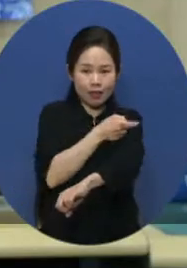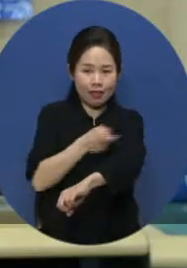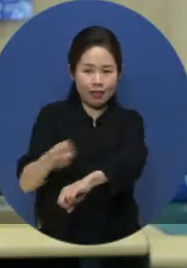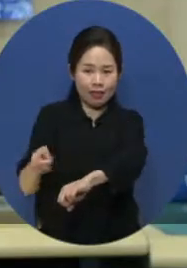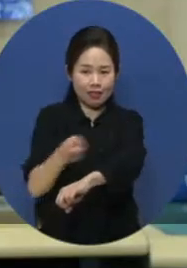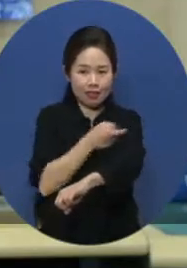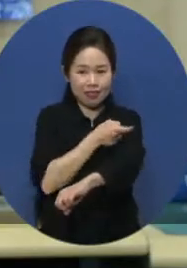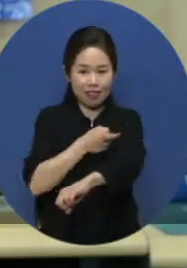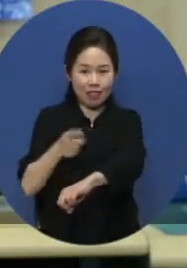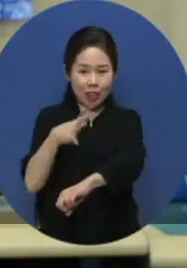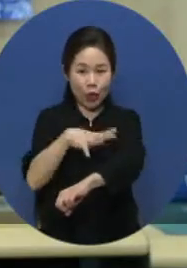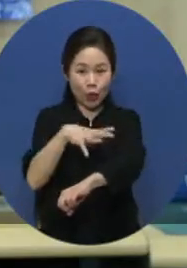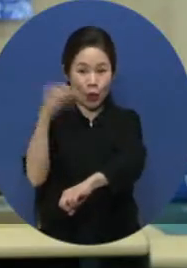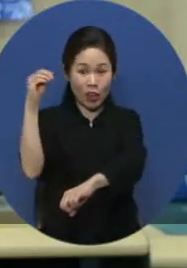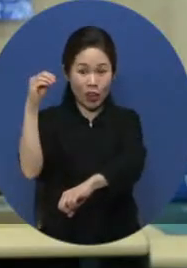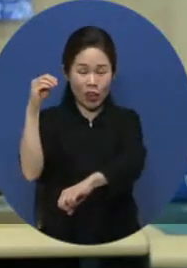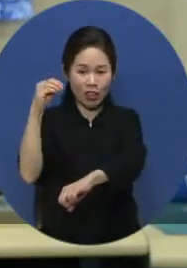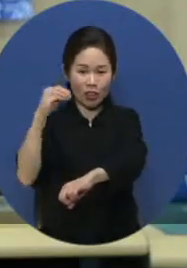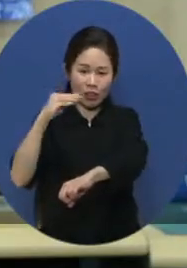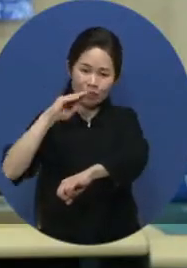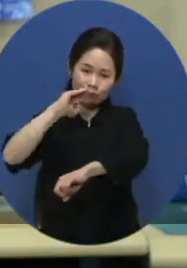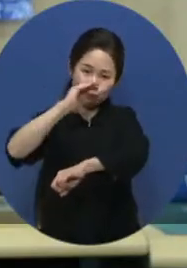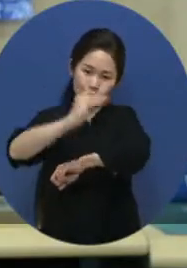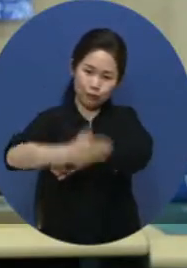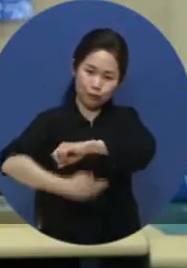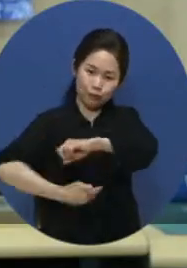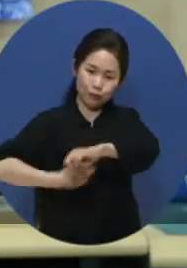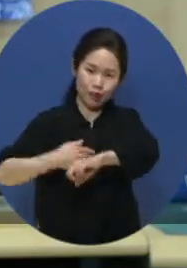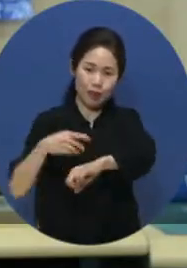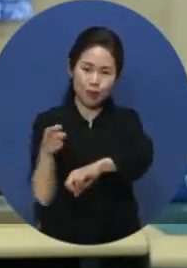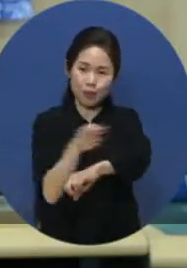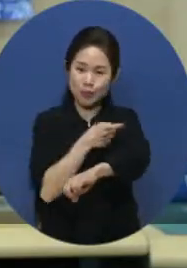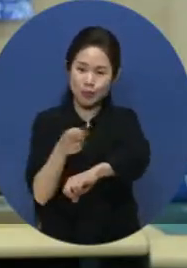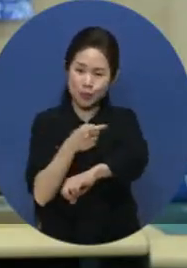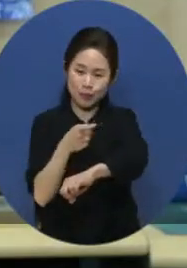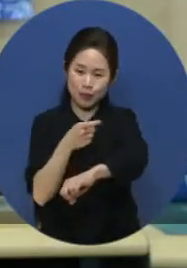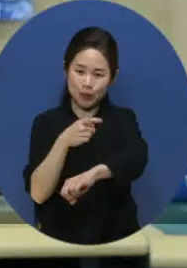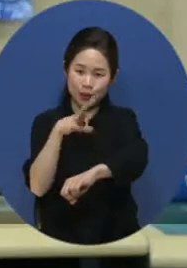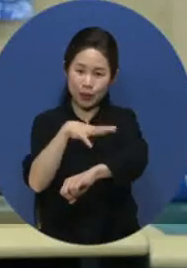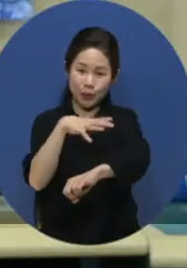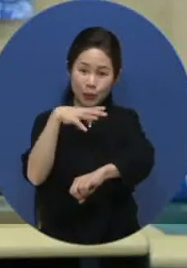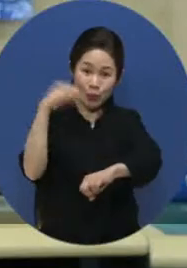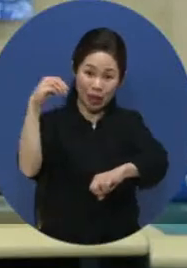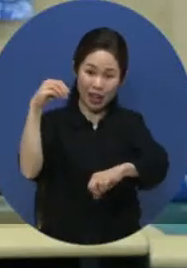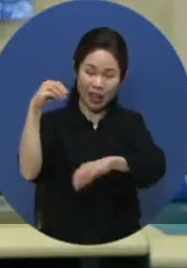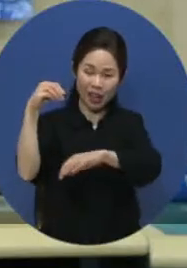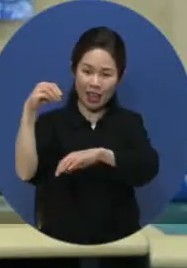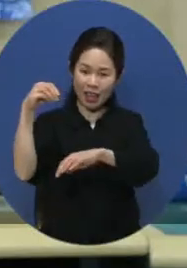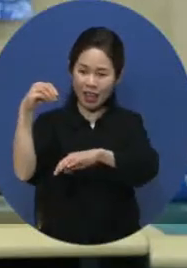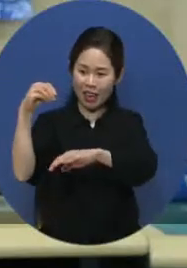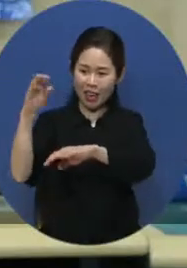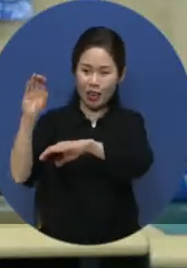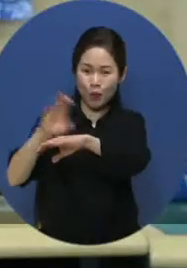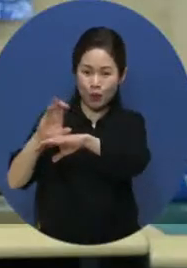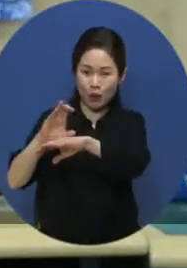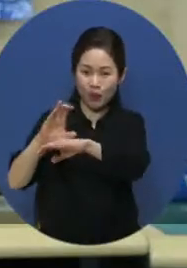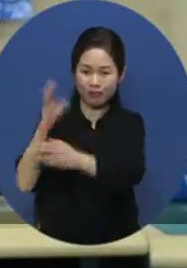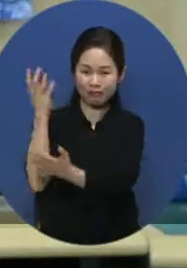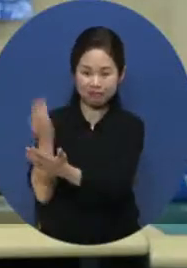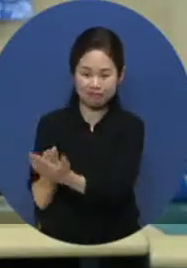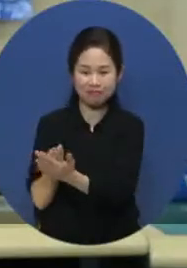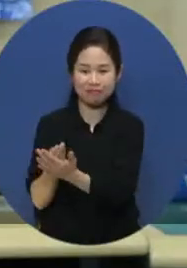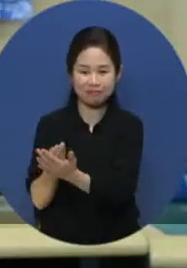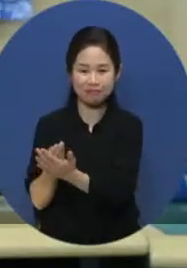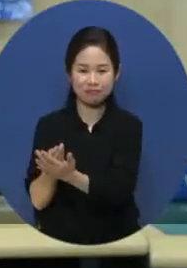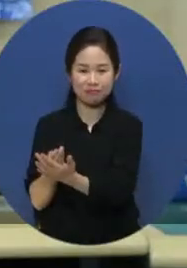3D 스캐너로 360도를 회전하면서 촬영을 하면은 그 3차원 데이터가 저희가 갖고 있는 컴퓨터에 이제 저장이 되죠.